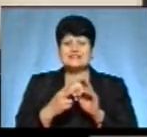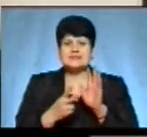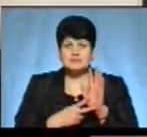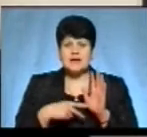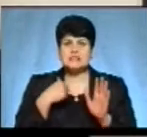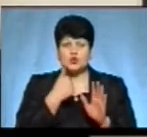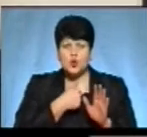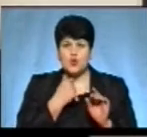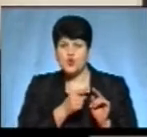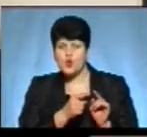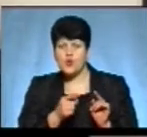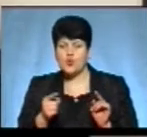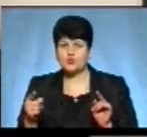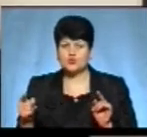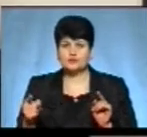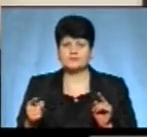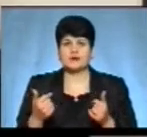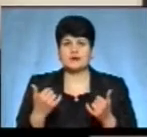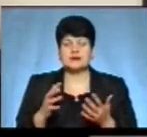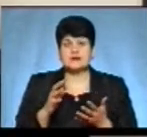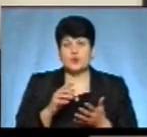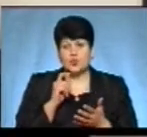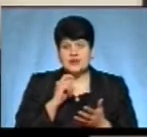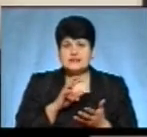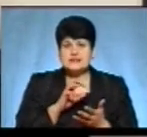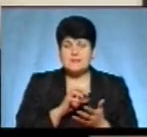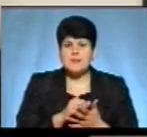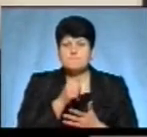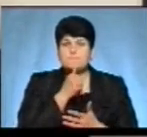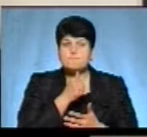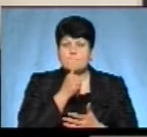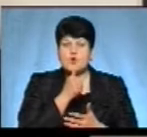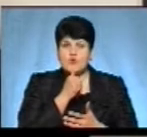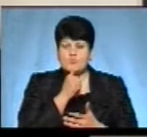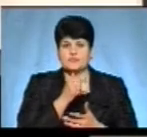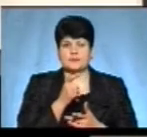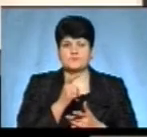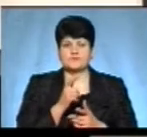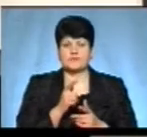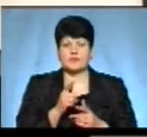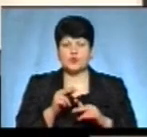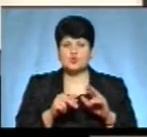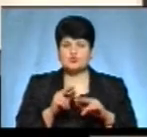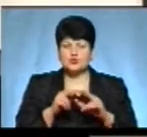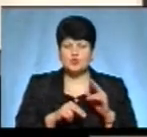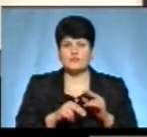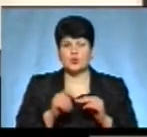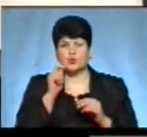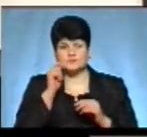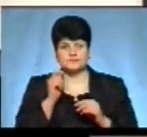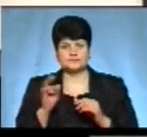1917 року українці вже безпосередньо займалися спробами інституційної розбудови помісної